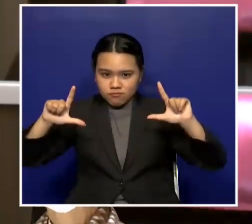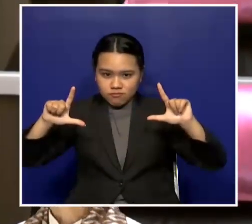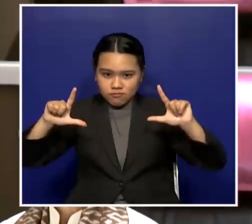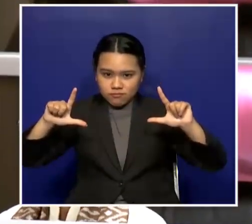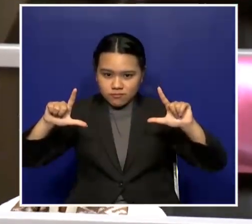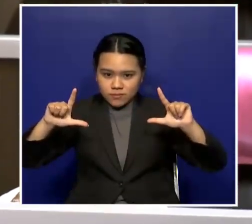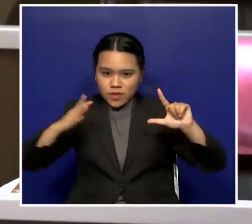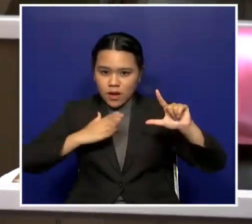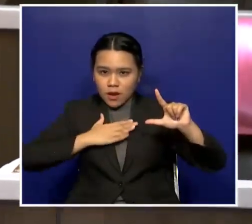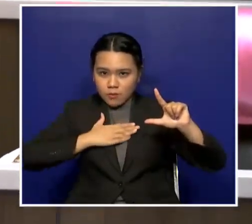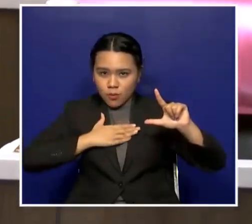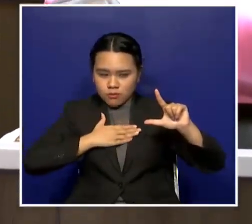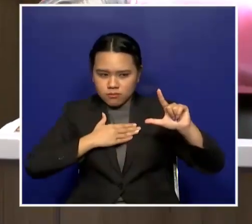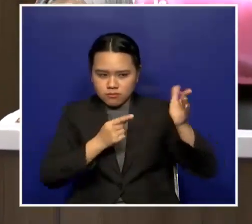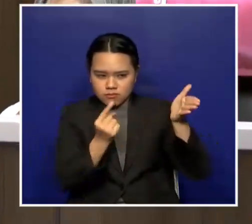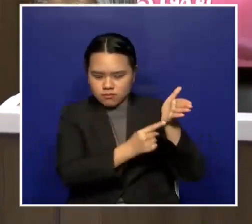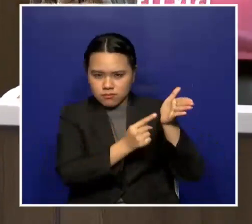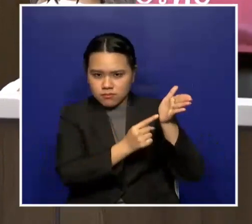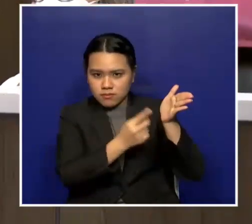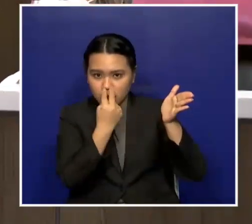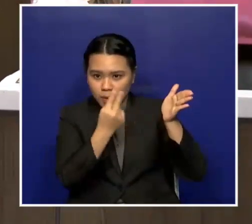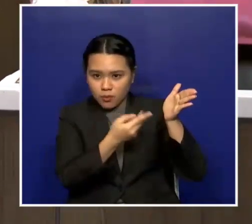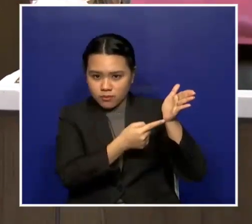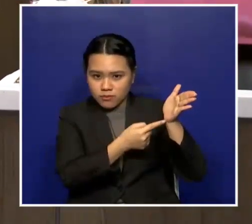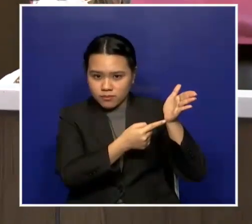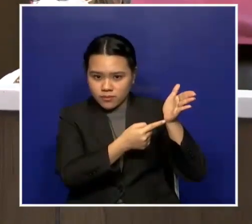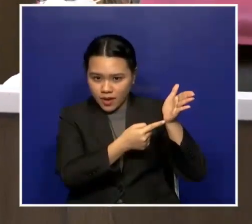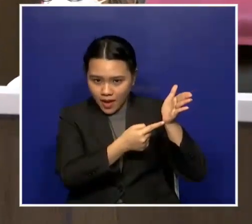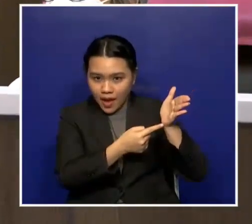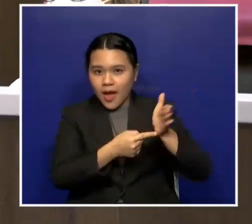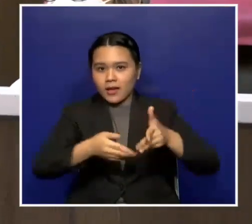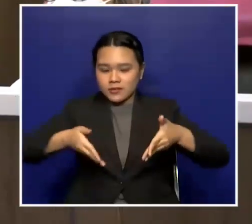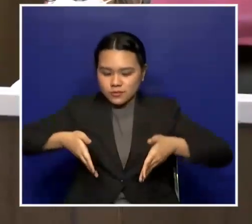ที่ผมชี้อยู่เนี่ยเห็นไหมฮะถนนนี่นะตัด